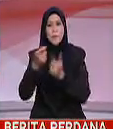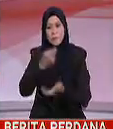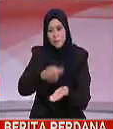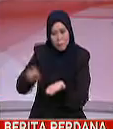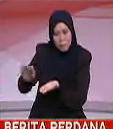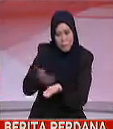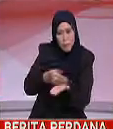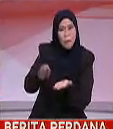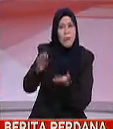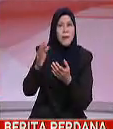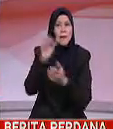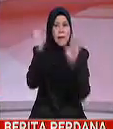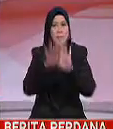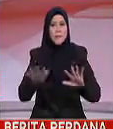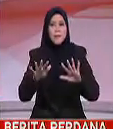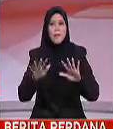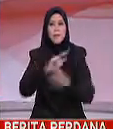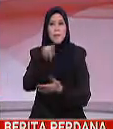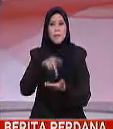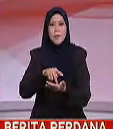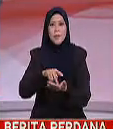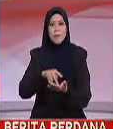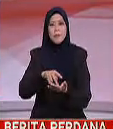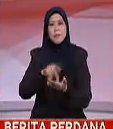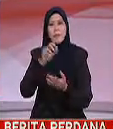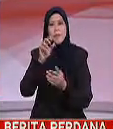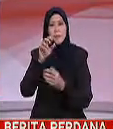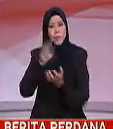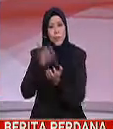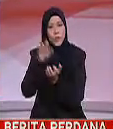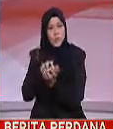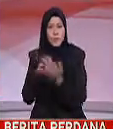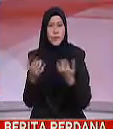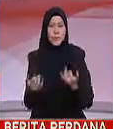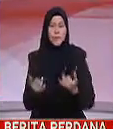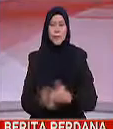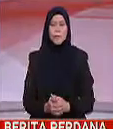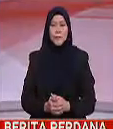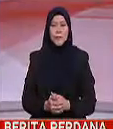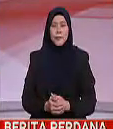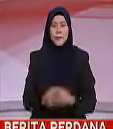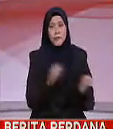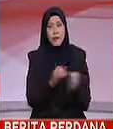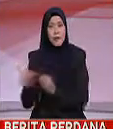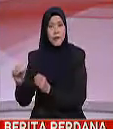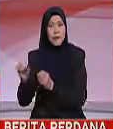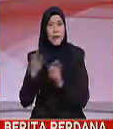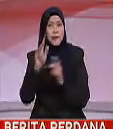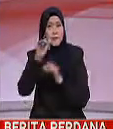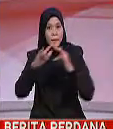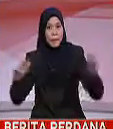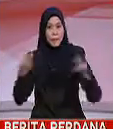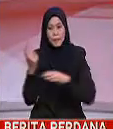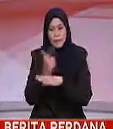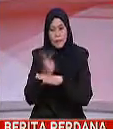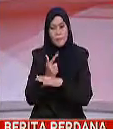Pingpong ASEAN ATTU di Pusat Pingpong Star Elite Puchong hari ini. Menurutnya, penganjuran kem latihan ini adalah